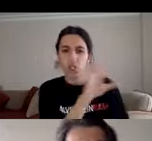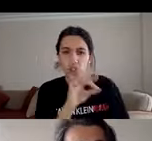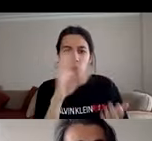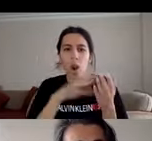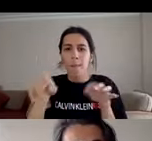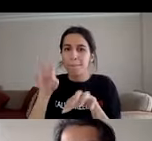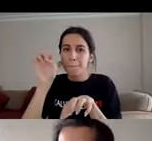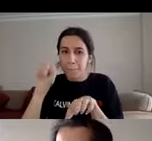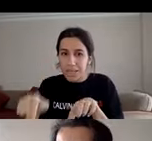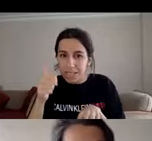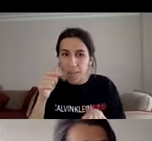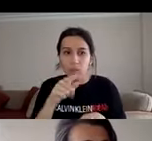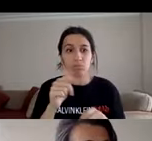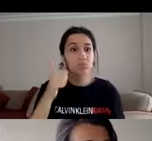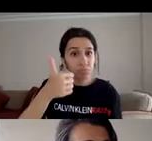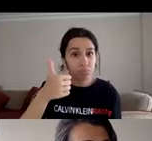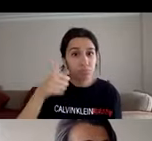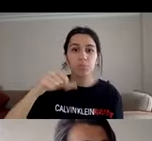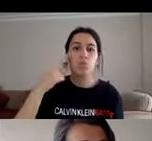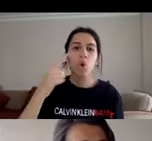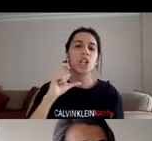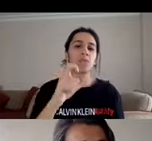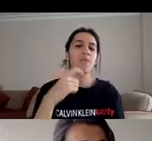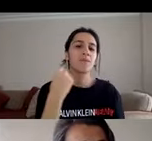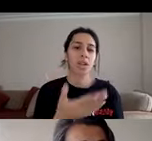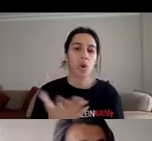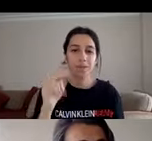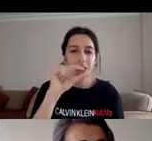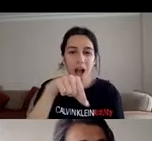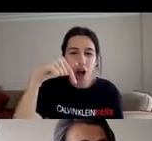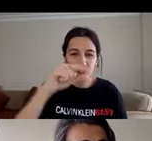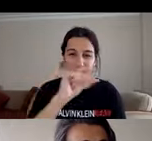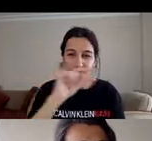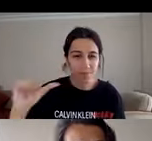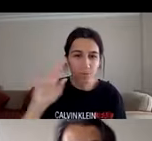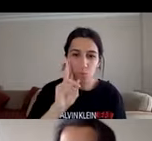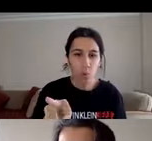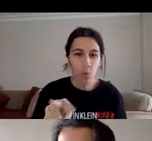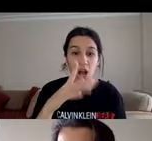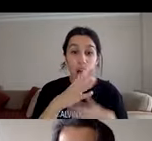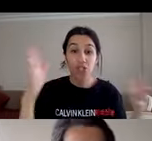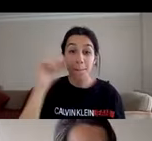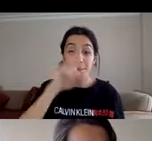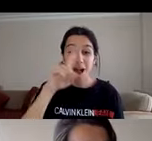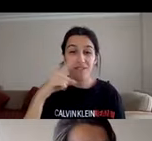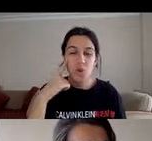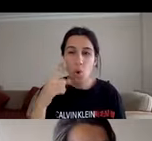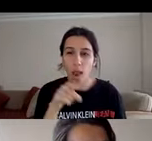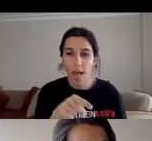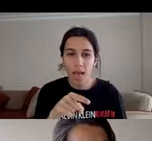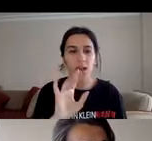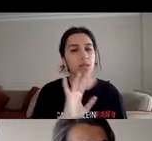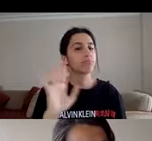bastığınızda sınıfı geçip geçmediğini söylüyor. Mesela şu an altta baktığımız böyle açık mavi renkteki metinler